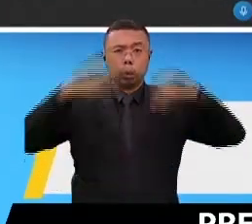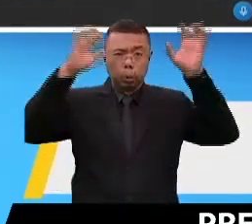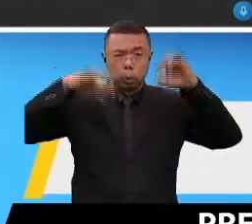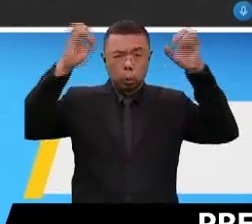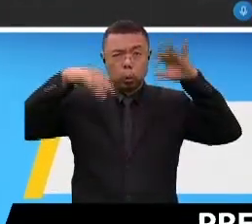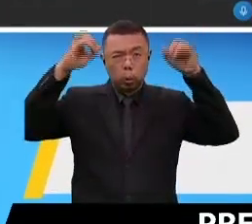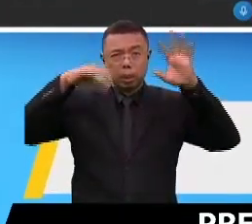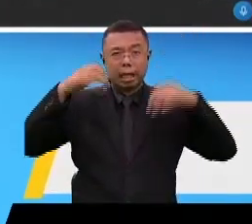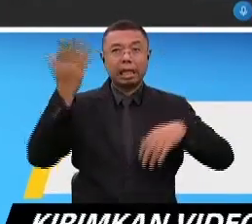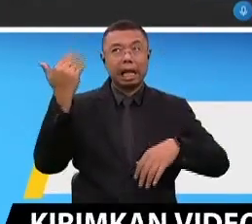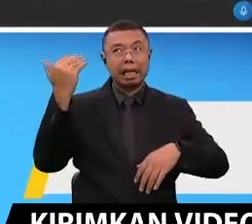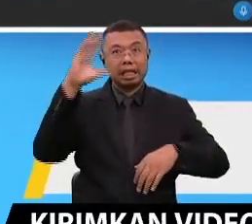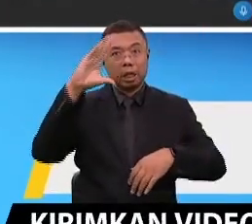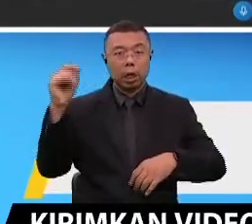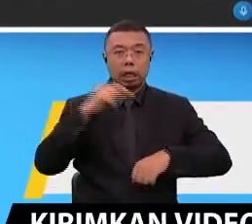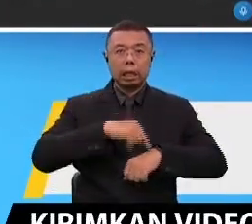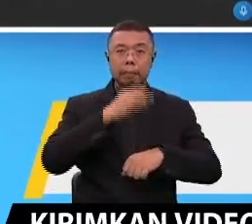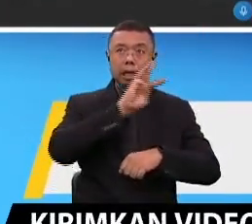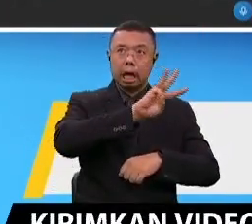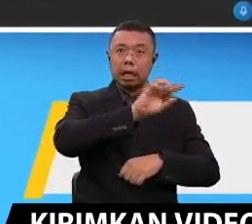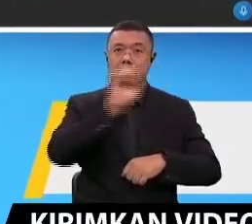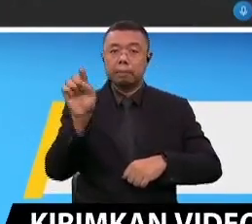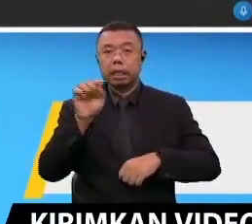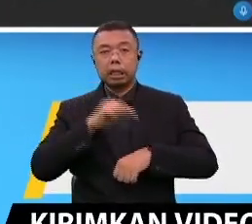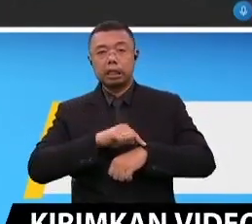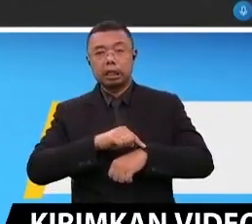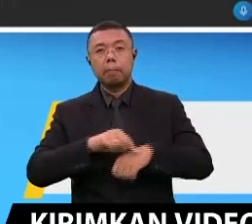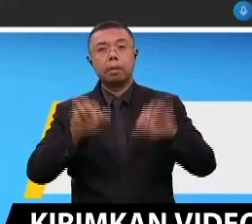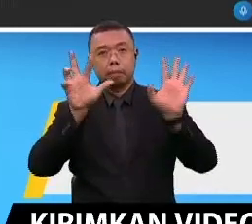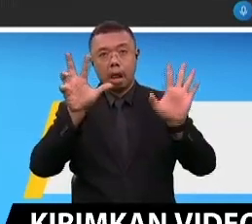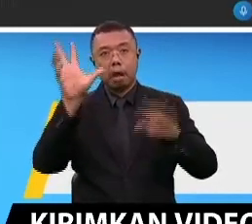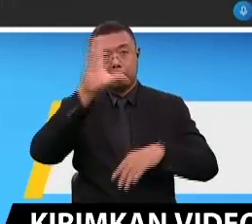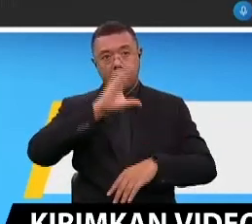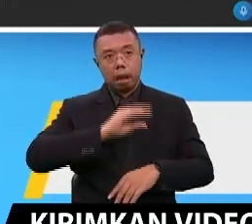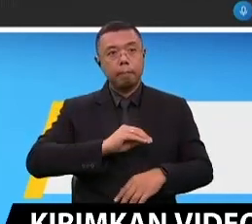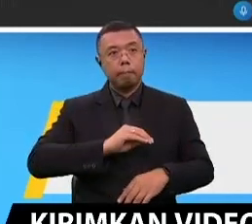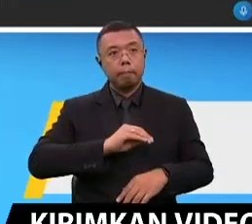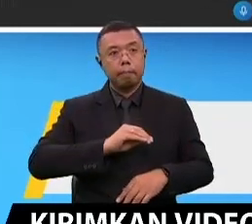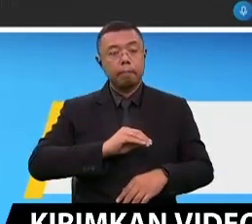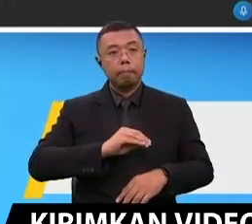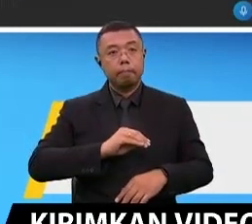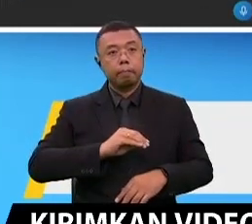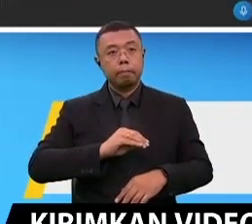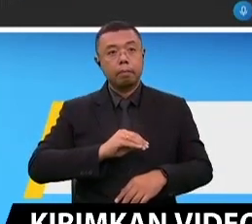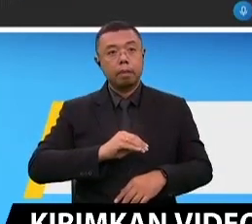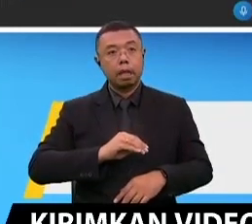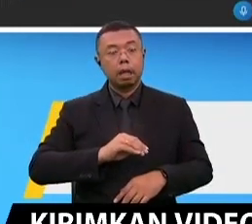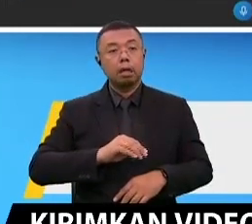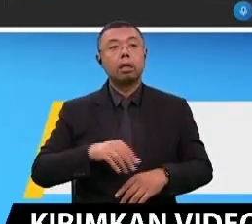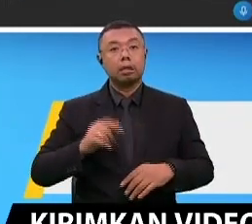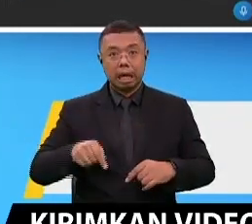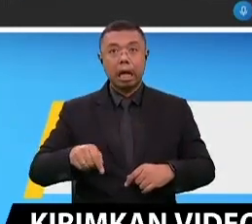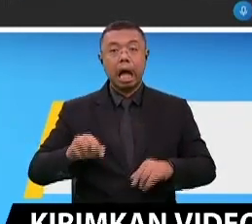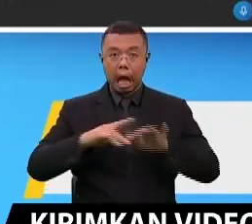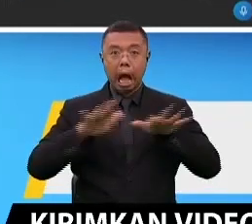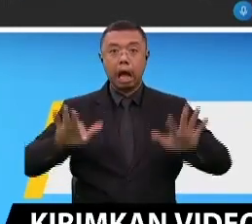yang turun tadi sore mulai pukul 3 sampai pukul 21 tadi malam malam ini membuat ketinggian